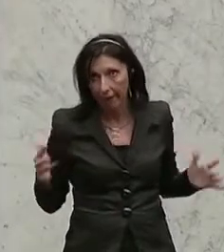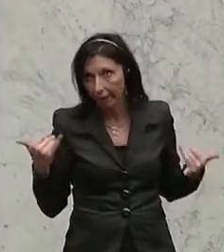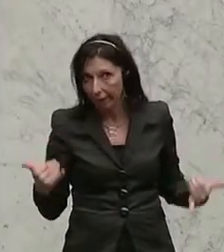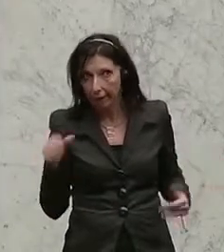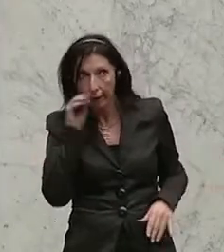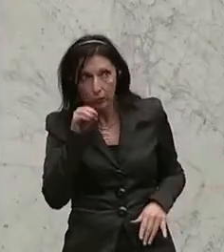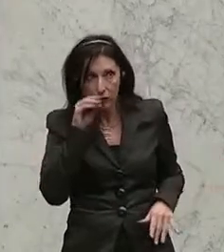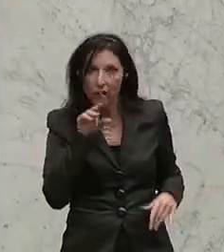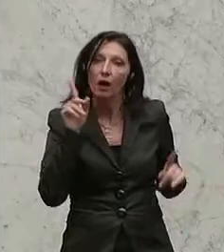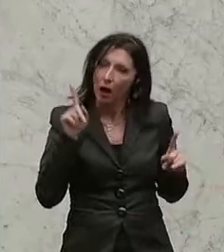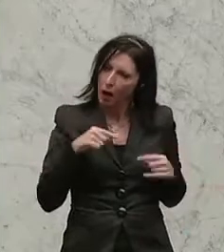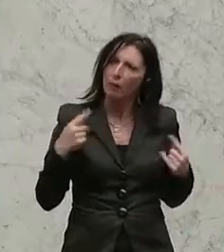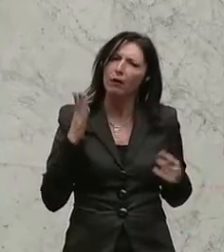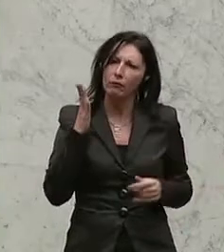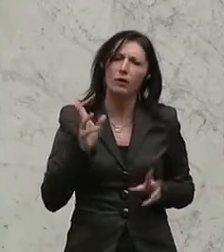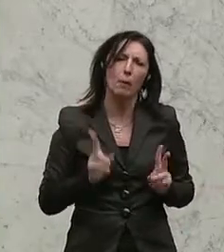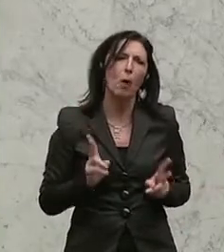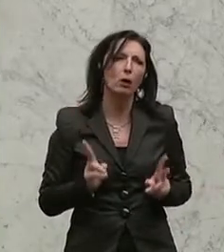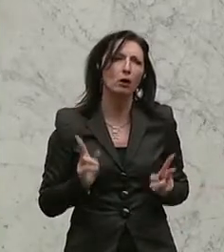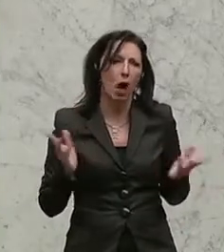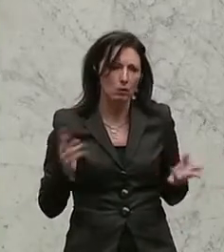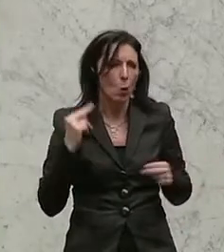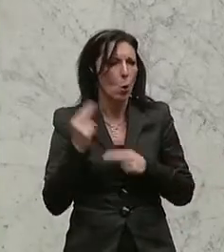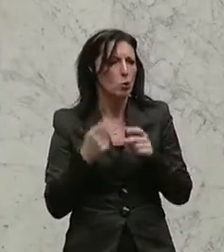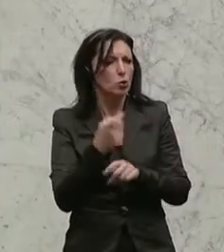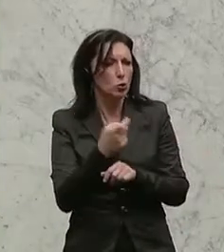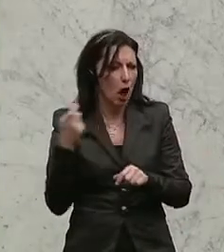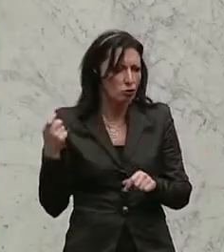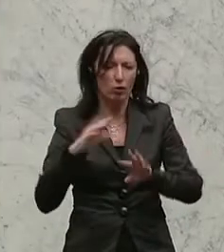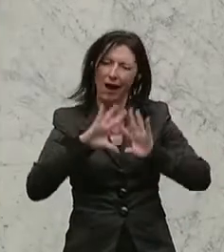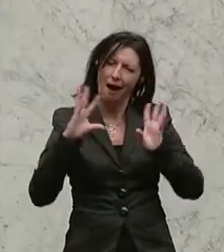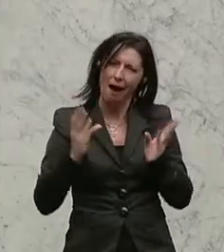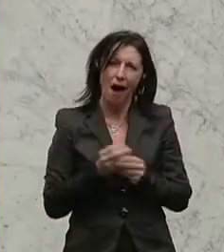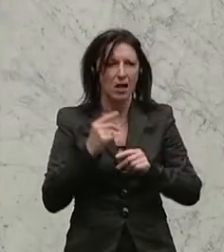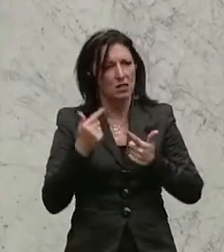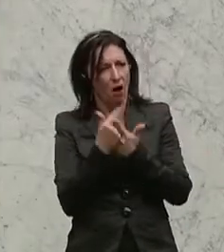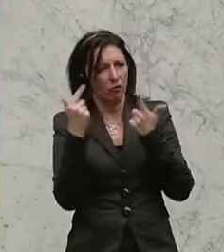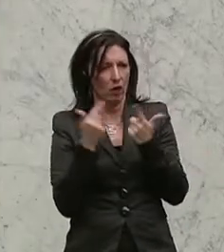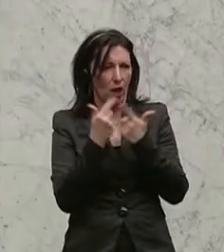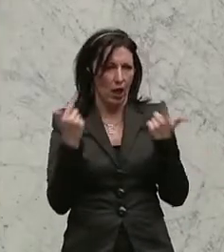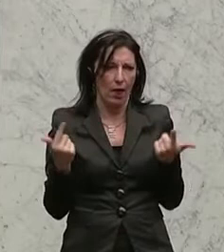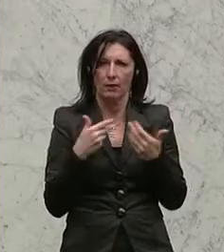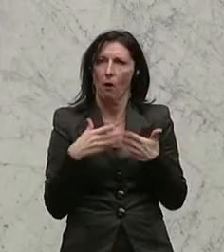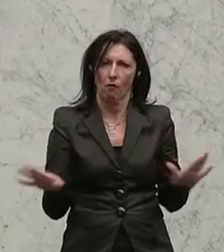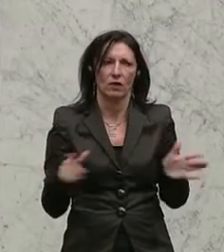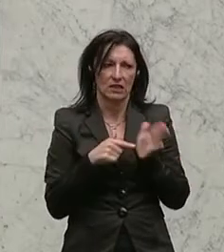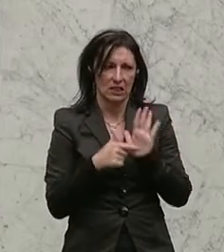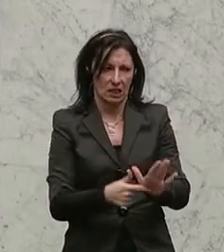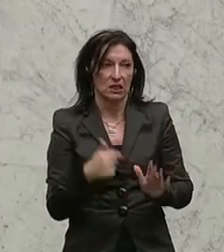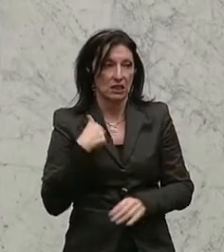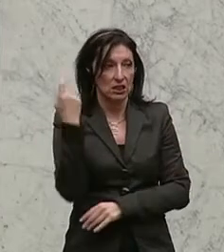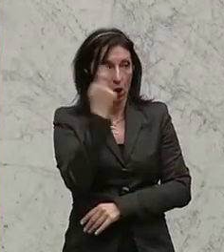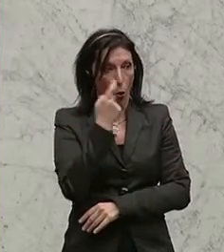wie werden gelegenheit haben im untersuchungsausschuss das alles aufzuarbeiten und anstatt zu bringen und ich hoffe